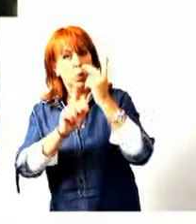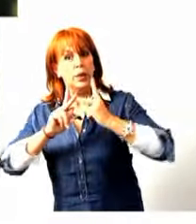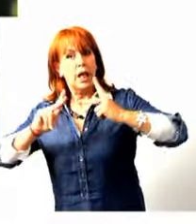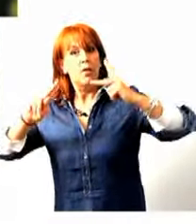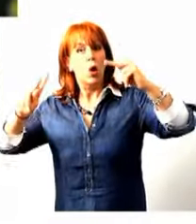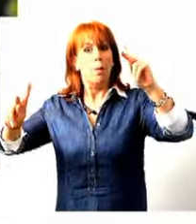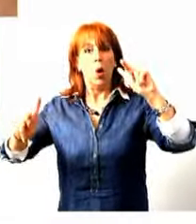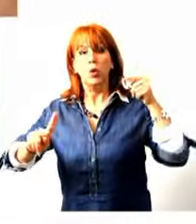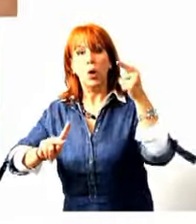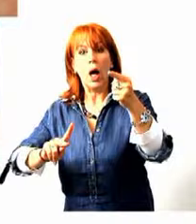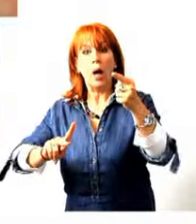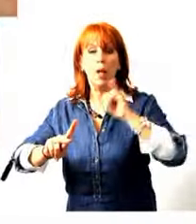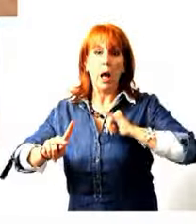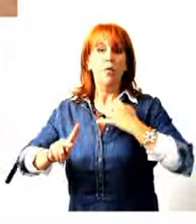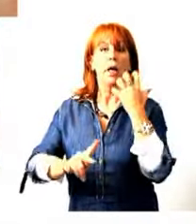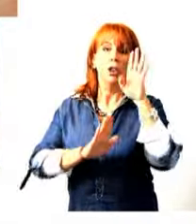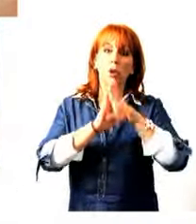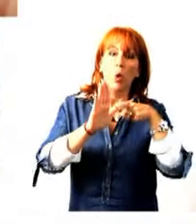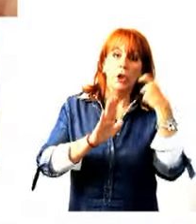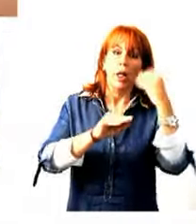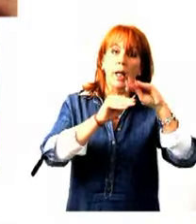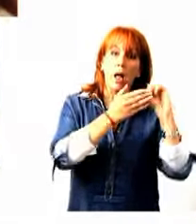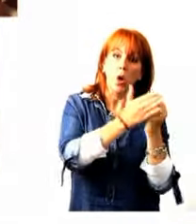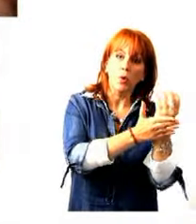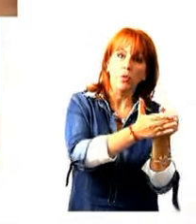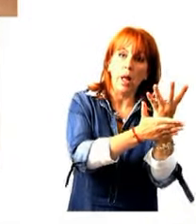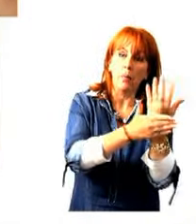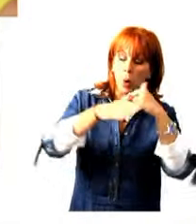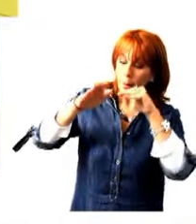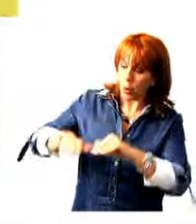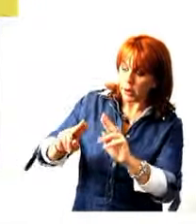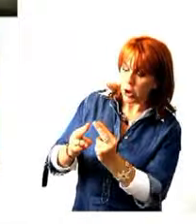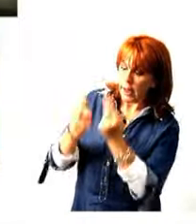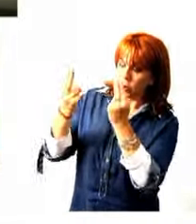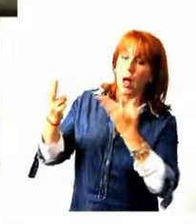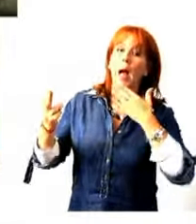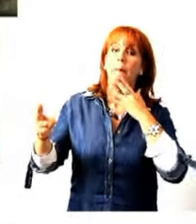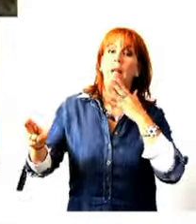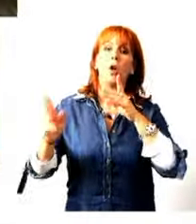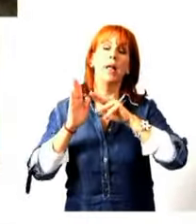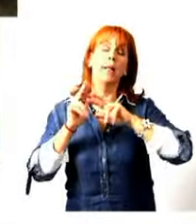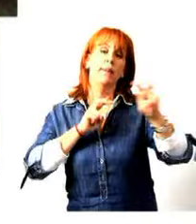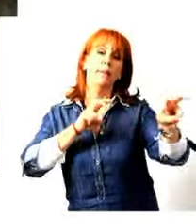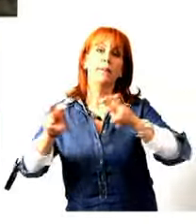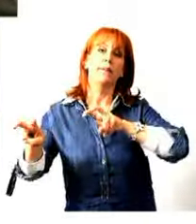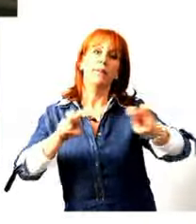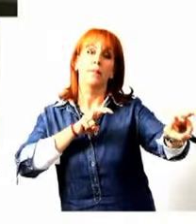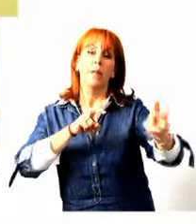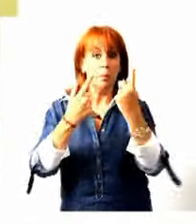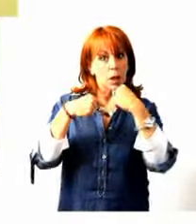durable. Offrir aux Belges une énergie moins coûteuse et renouvelable. Protéger la nature. Améliorer nos modes de déplacement.